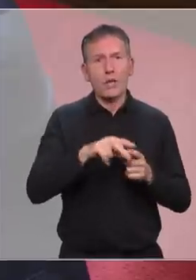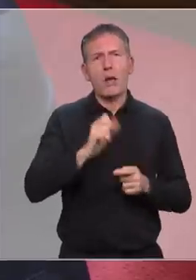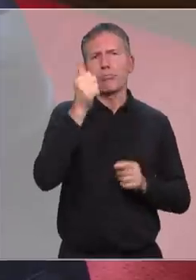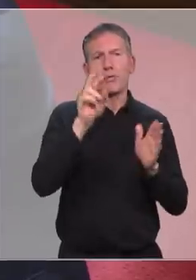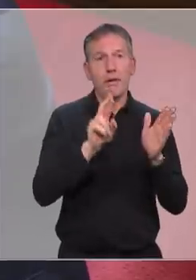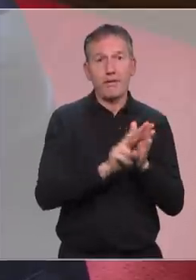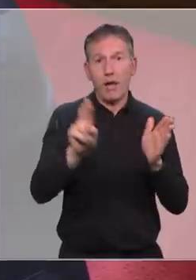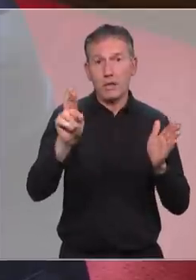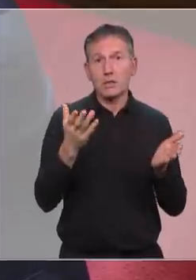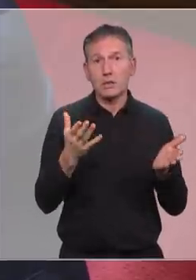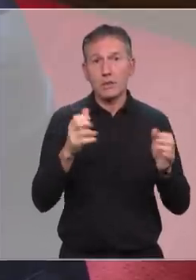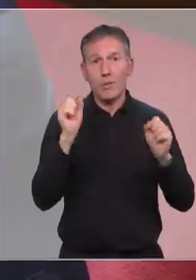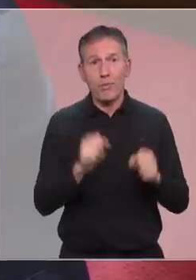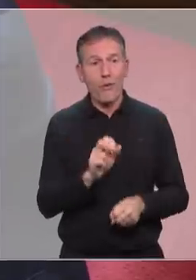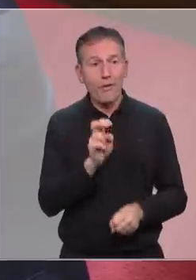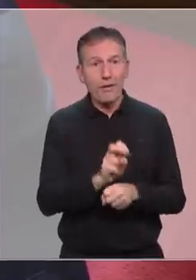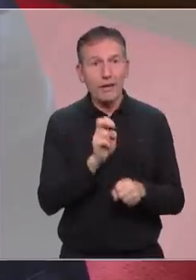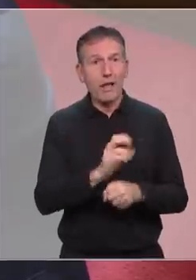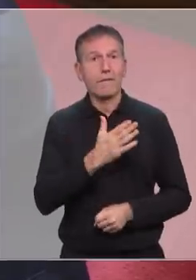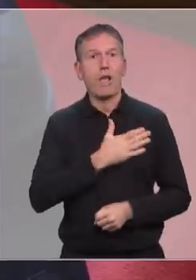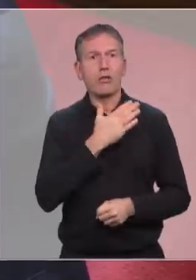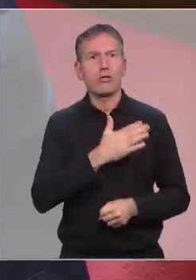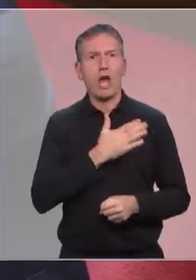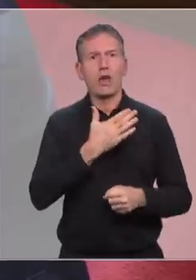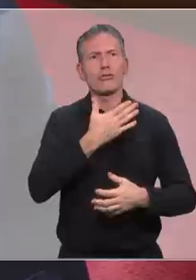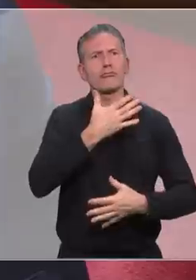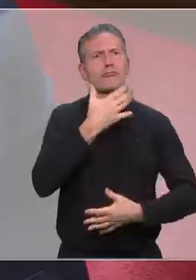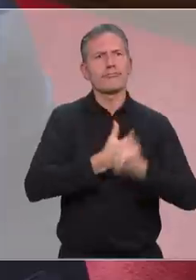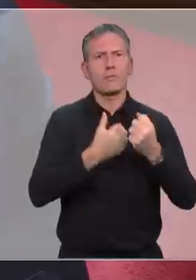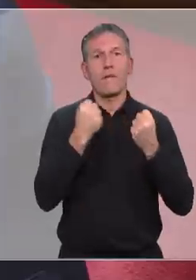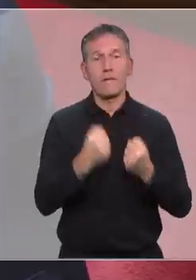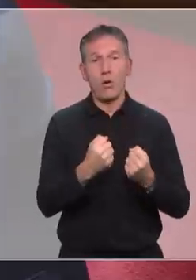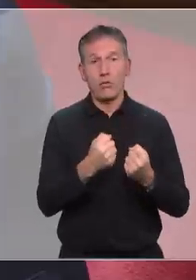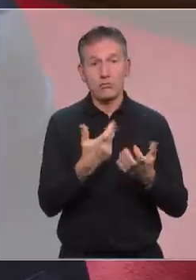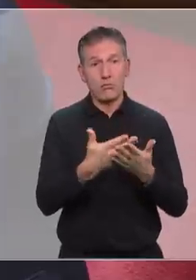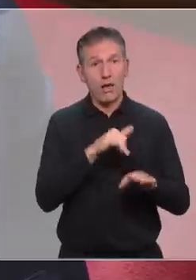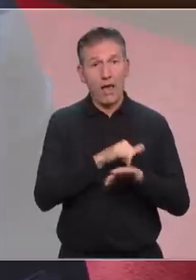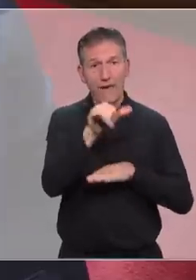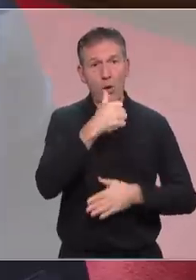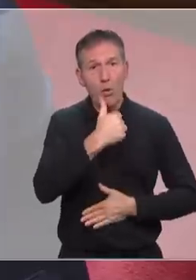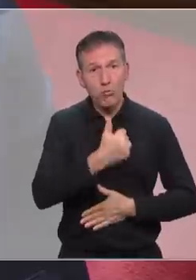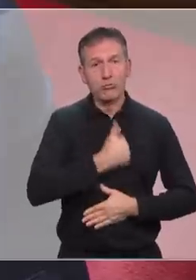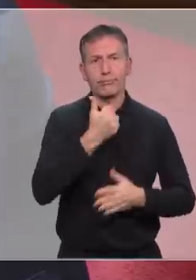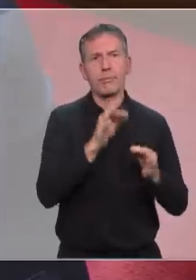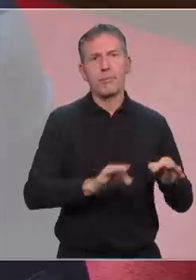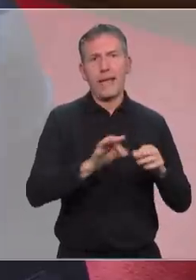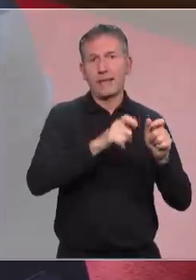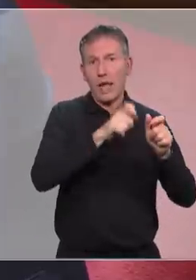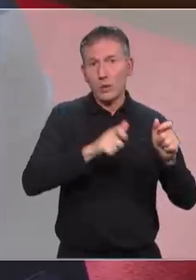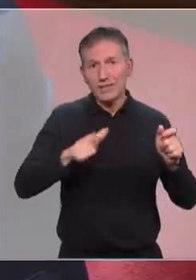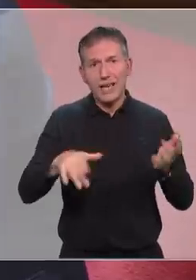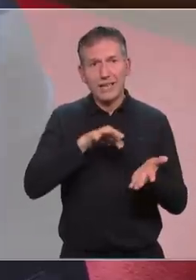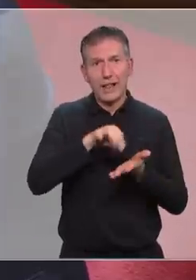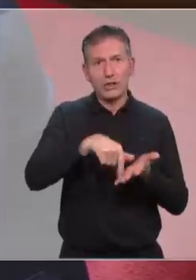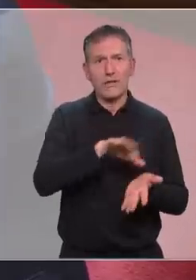référence et qui nous permettra de conserver un avantage sur nos compétiteurs. Un outil qui assure la souveraineté industrielle et stratégique de